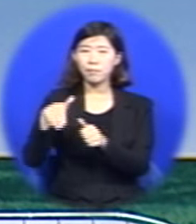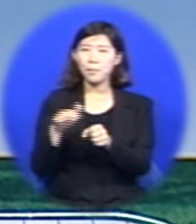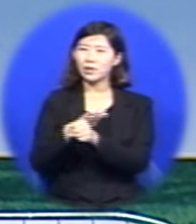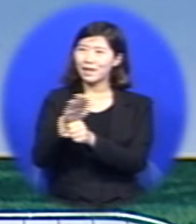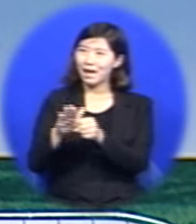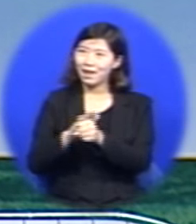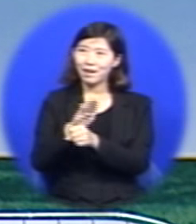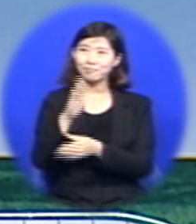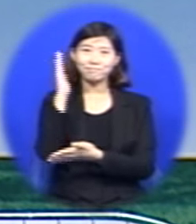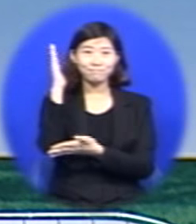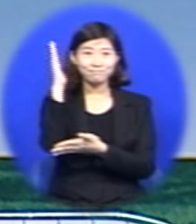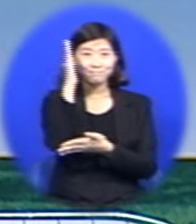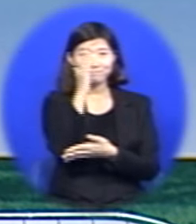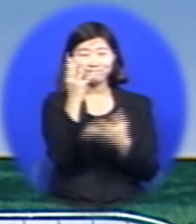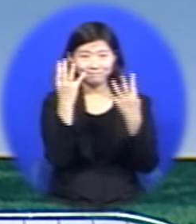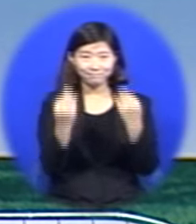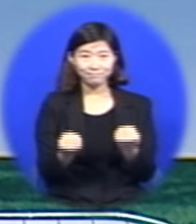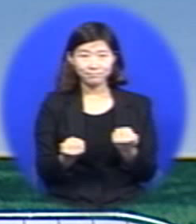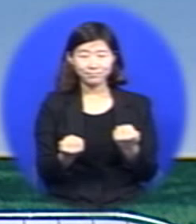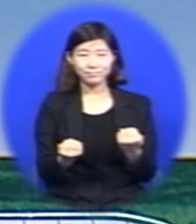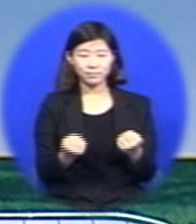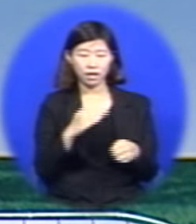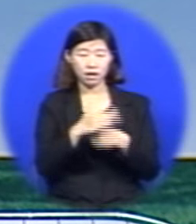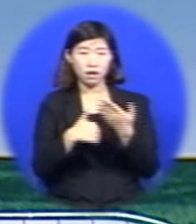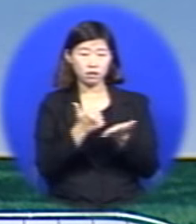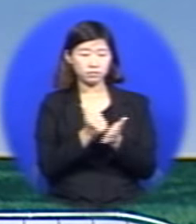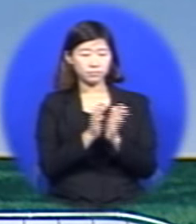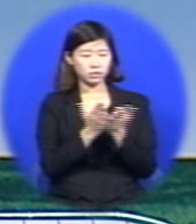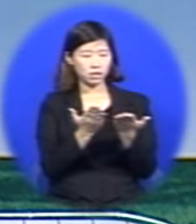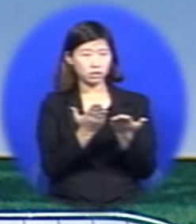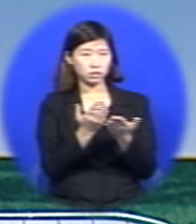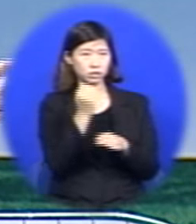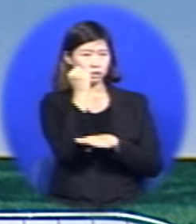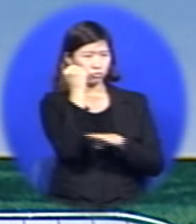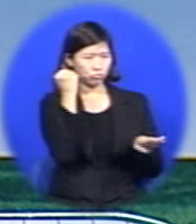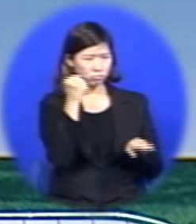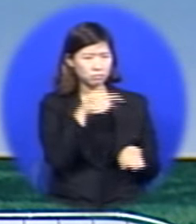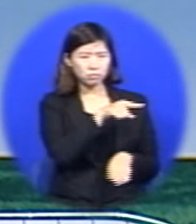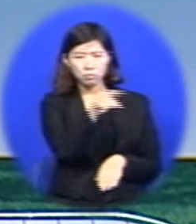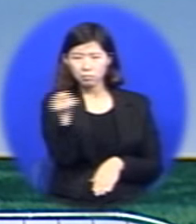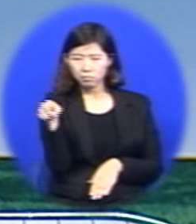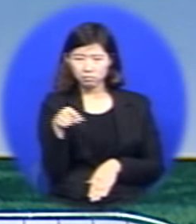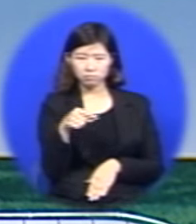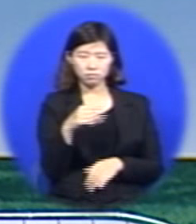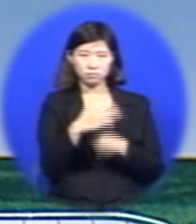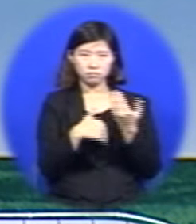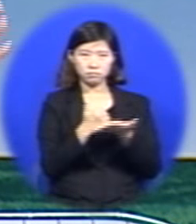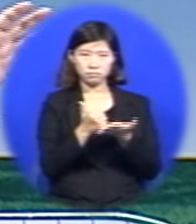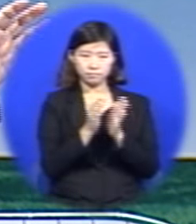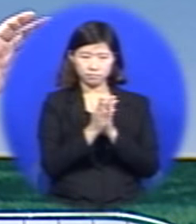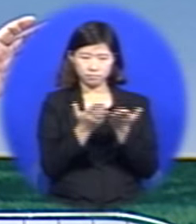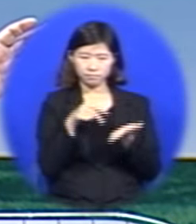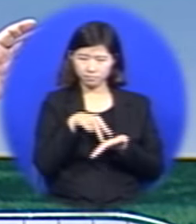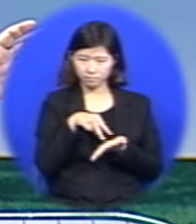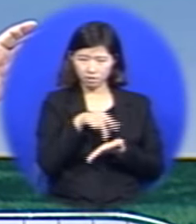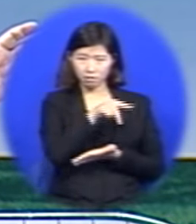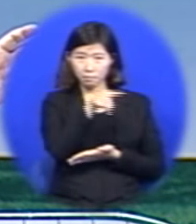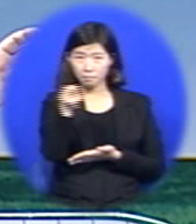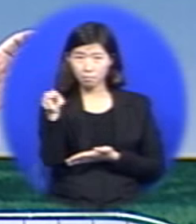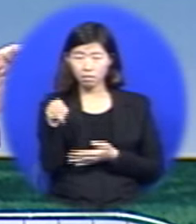이야기가 있지만 성경적인 기준으로 보면은 다 거짓입니다. 거짓이 있는